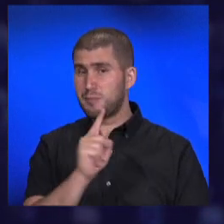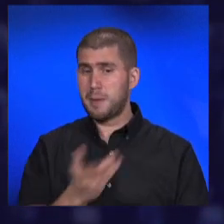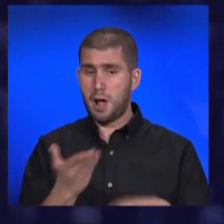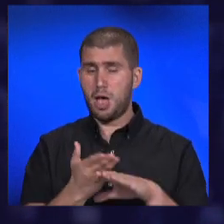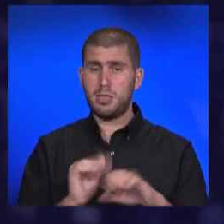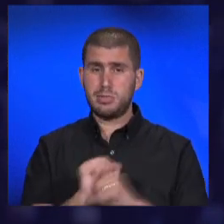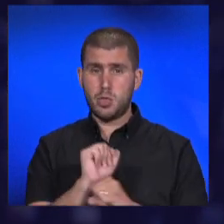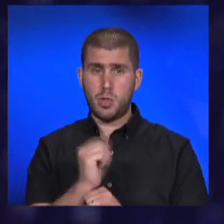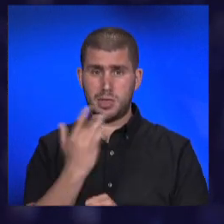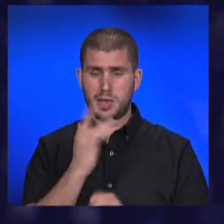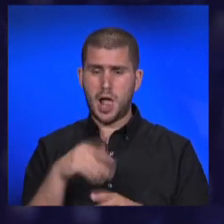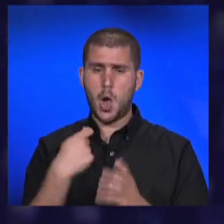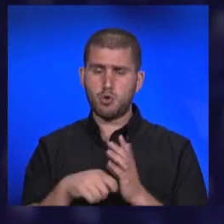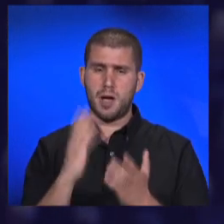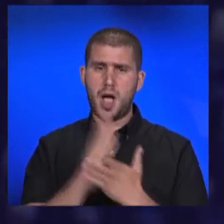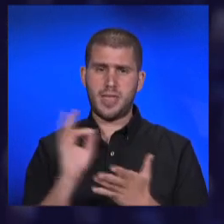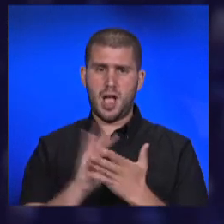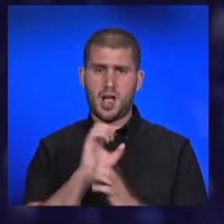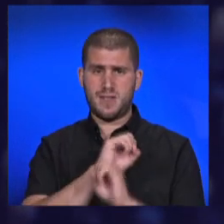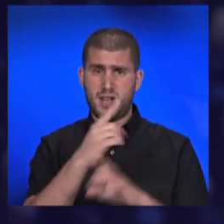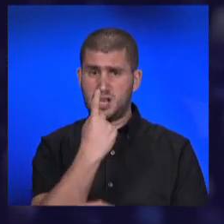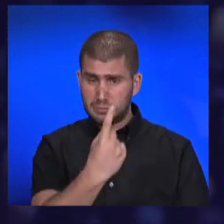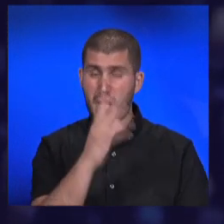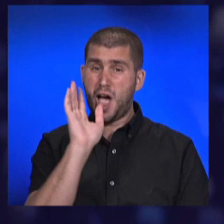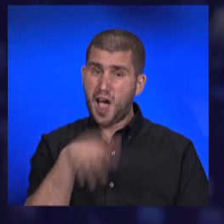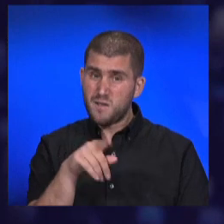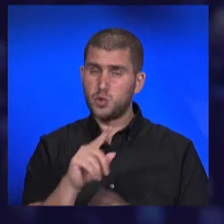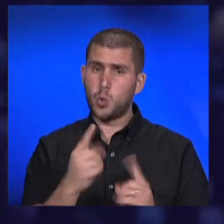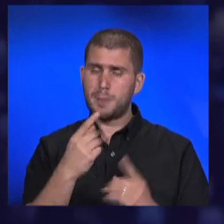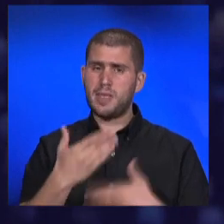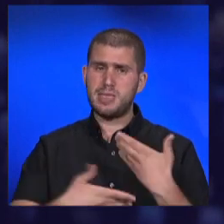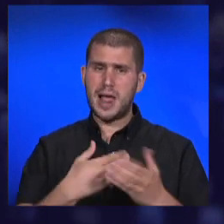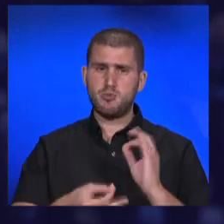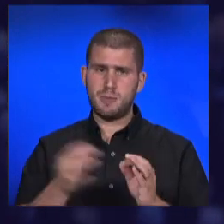נגדי בעניין הרוכשים עד לכתבה זו, למרות שמתנהלים הליכים משפטיים בינינו.